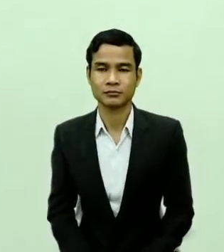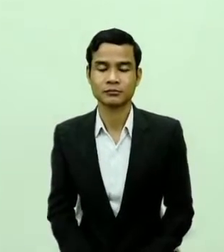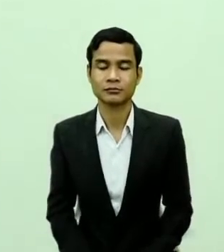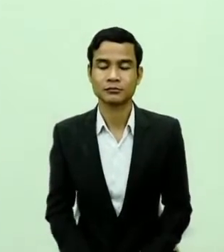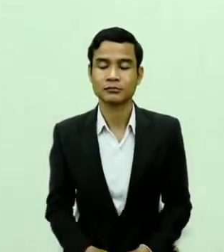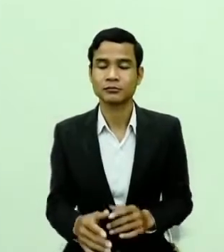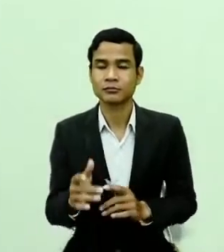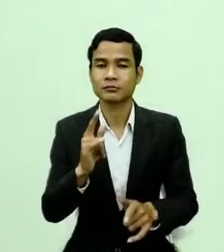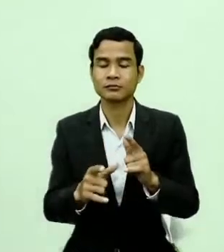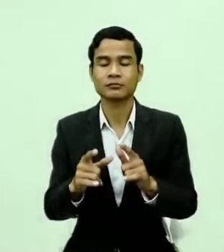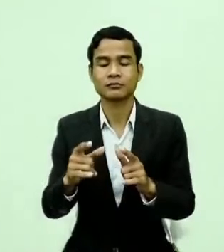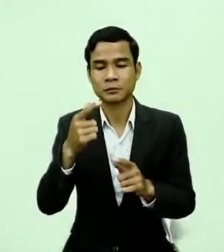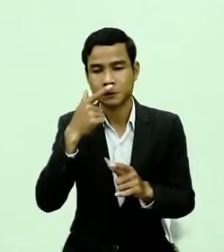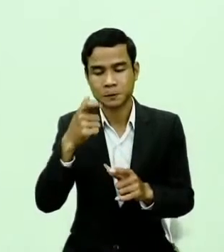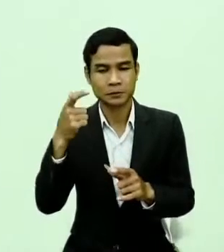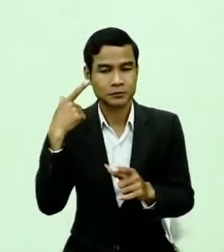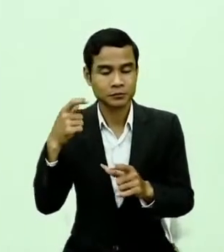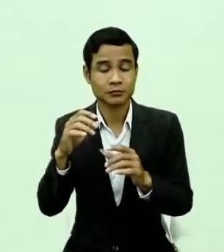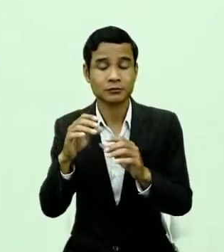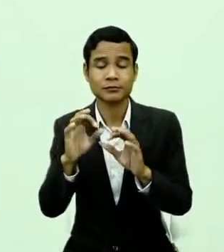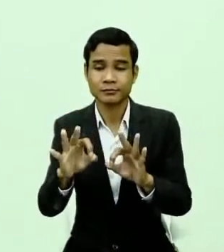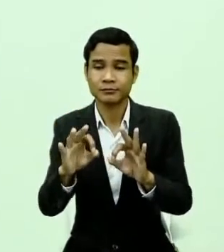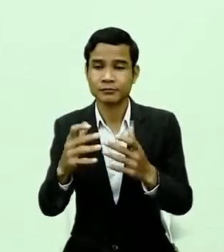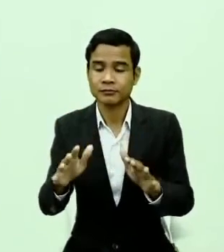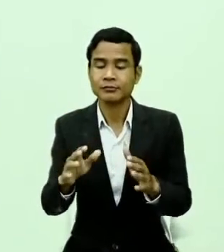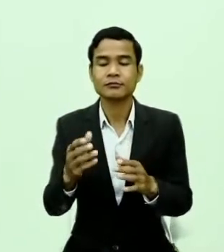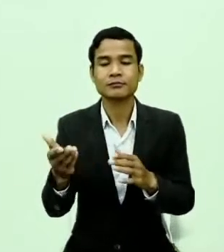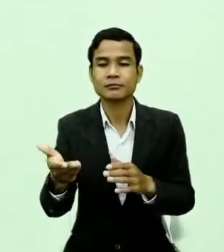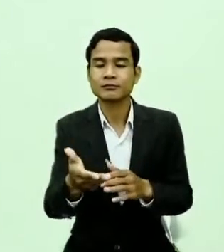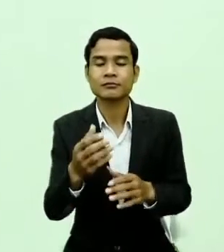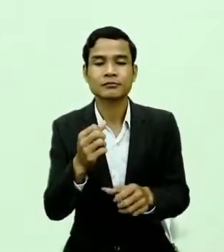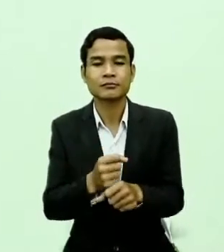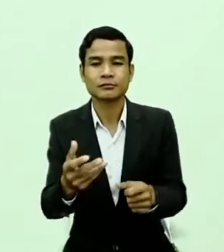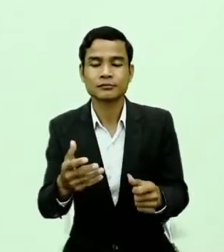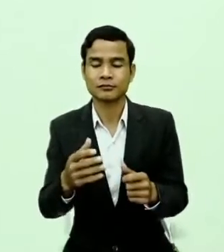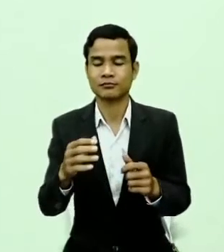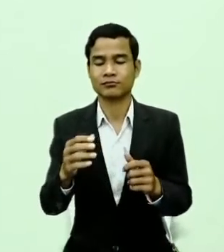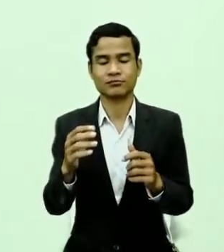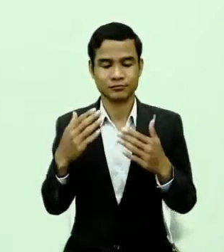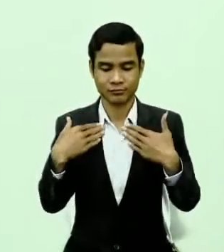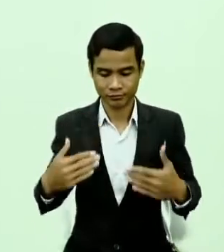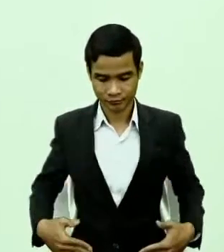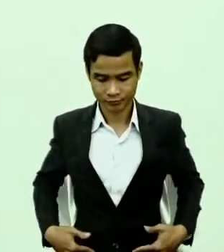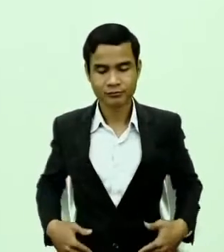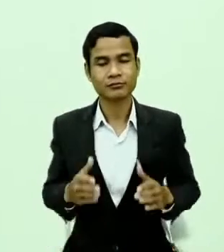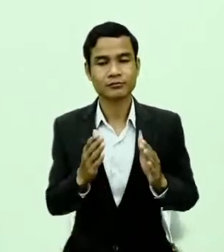họ cho bộ pa mạ prom hay ta dừng thời thua bạch tiết ô tôi tìm cả áo